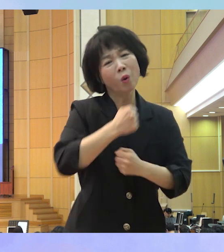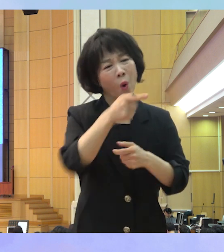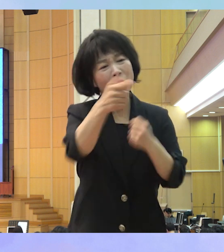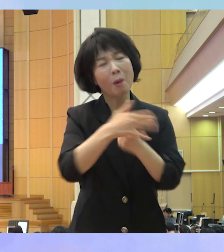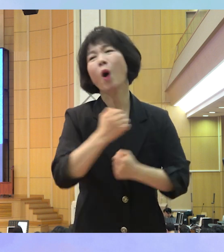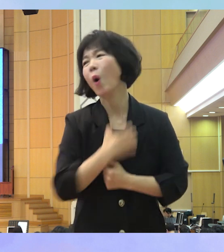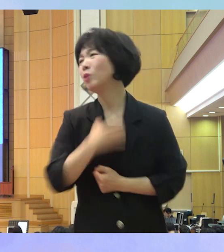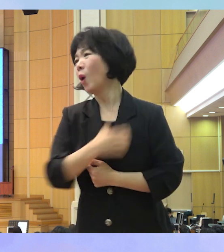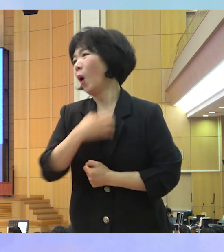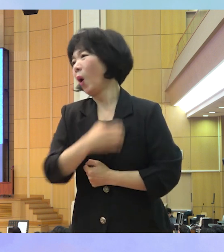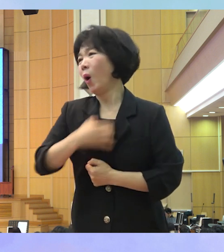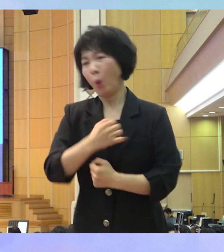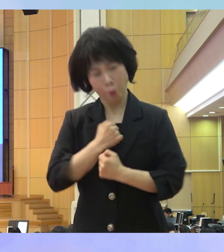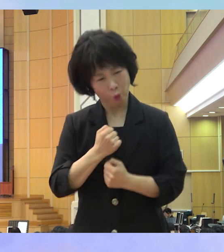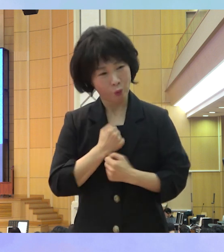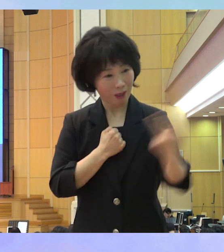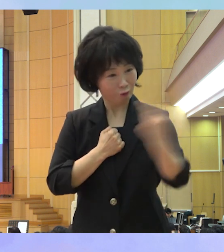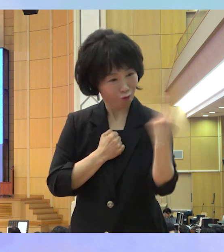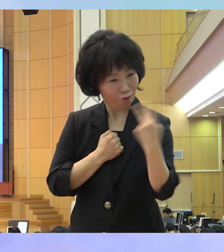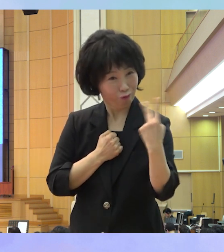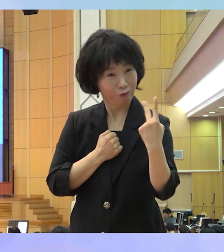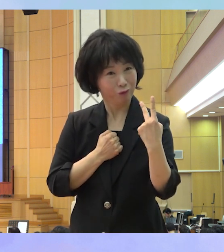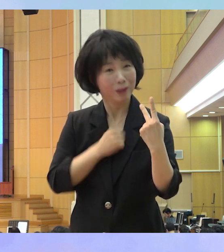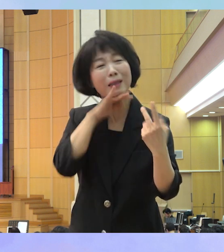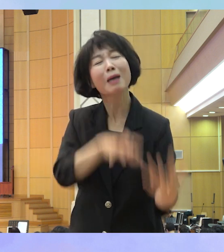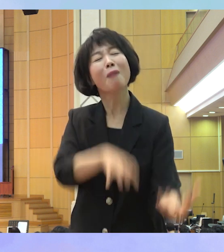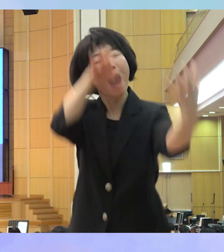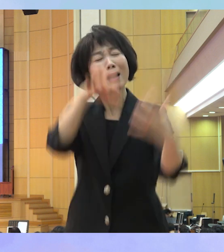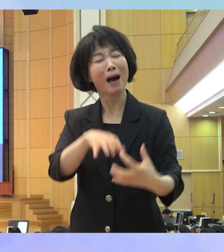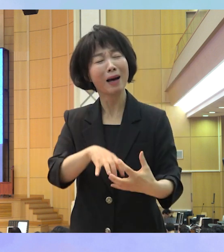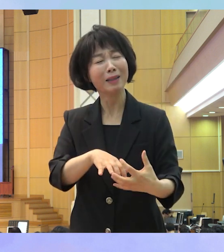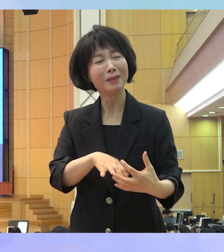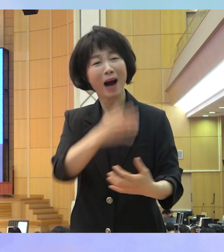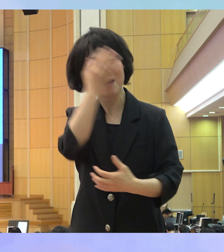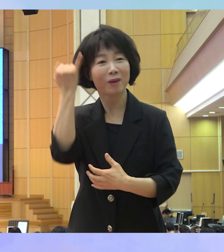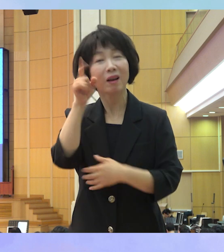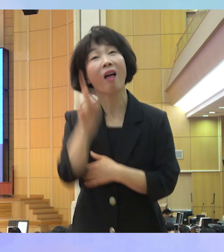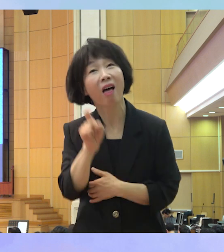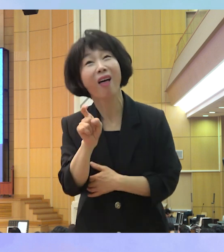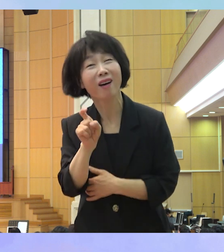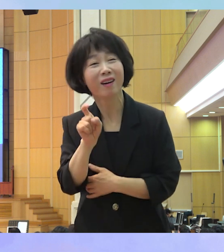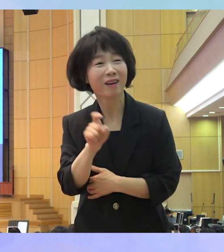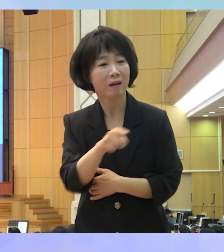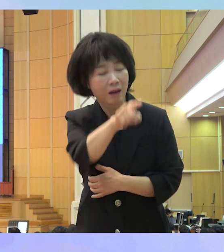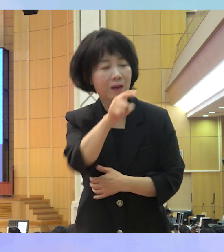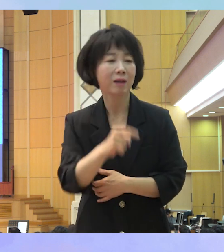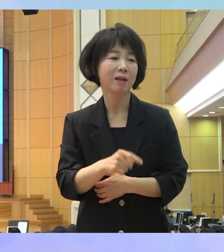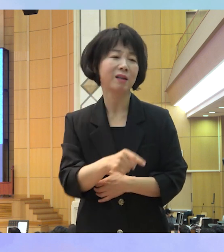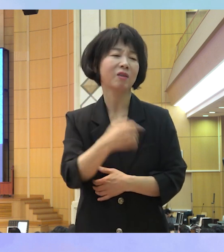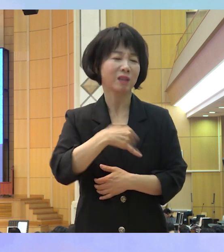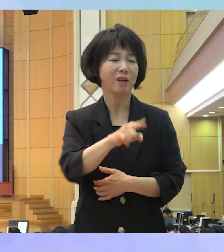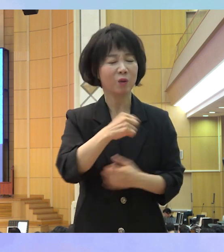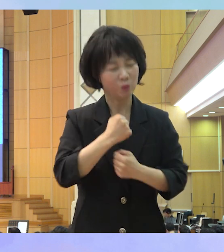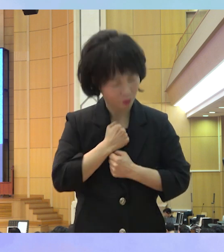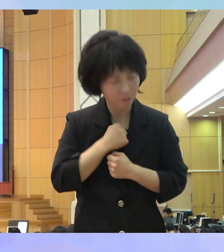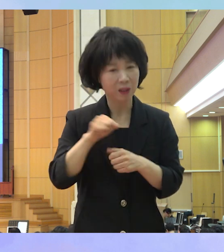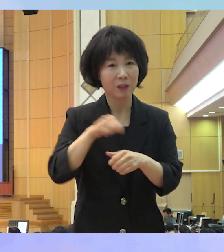83세인데 둘 다 꼬부라져 가지고 허리도 못 펴시는데, 그게 부모예요. 그게.